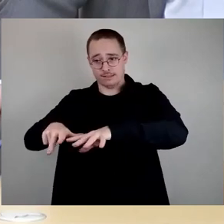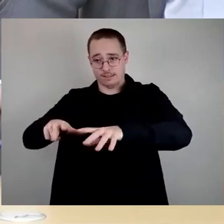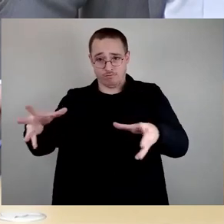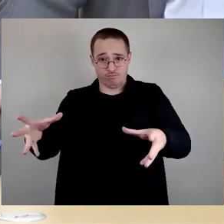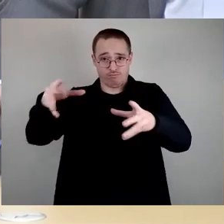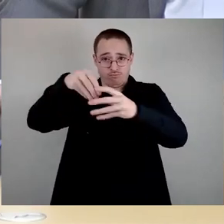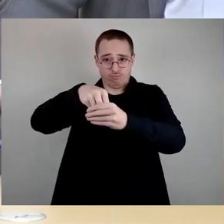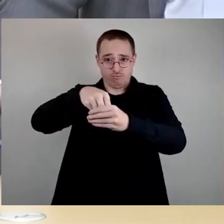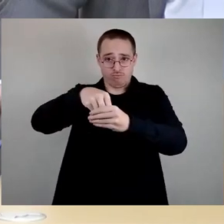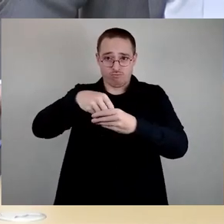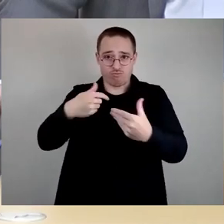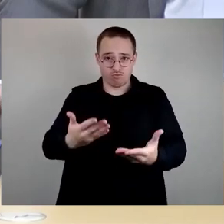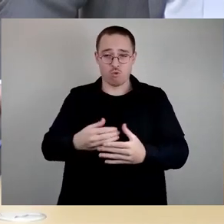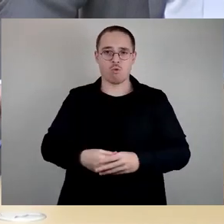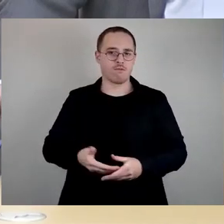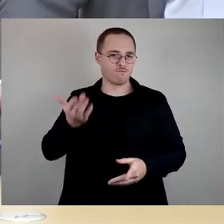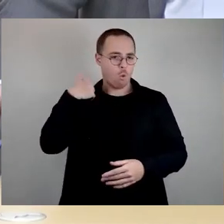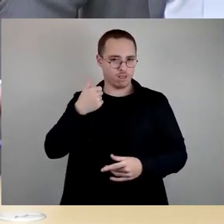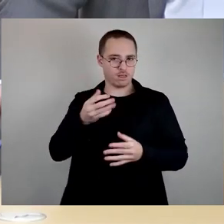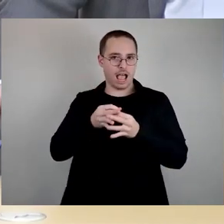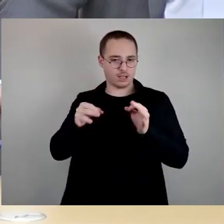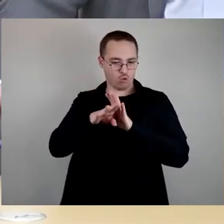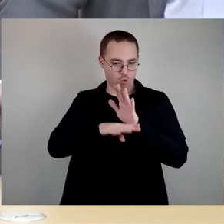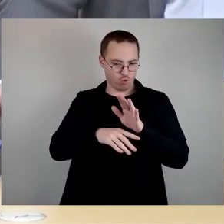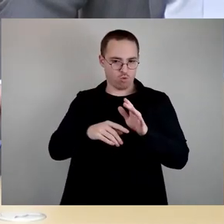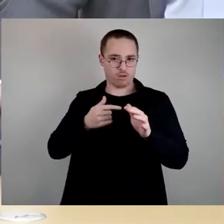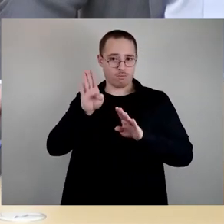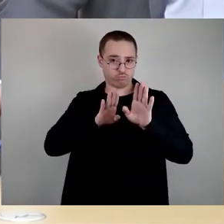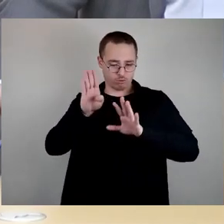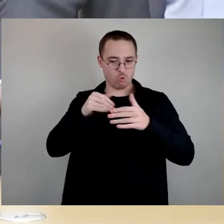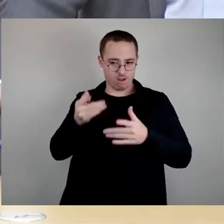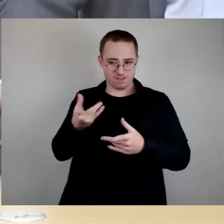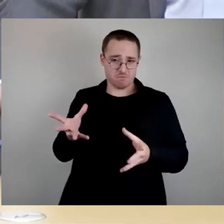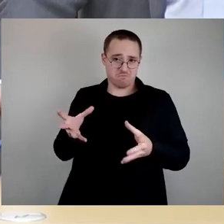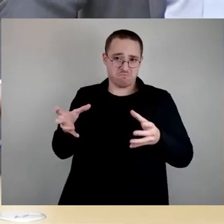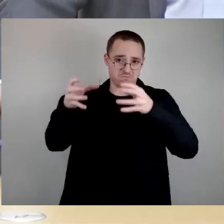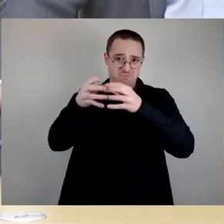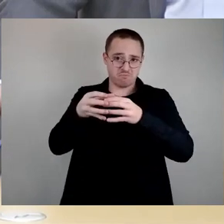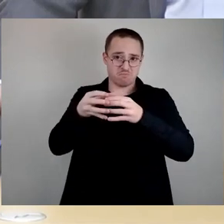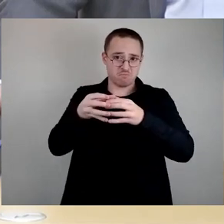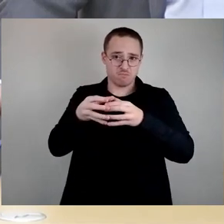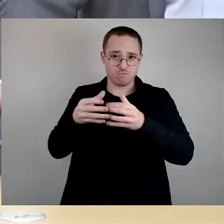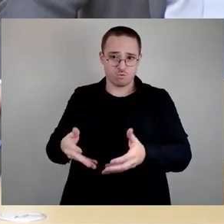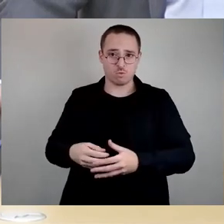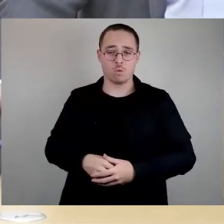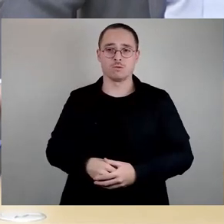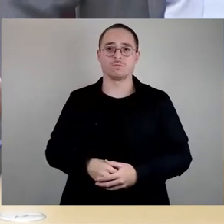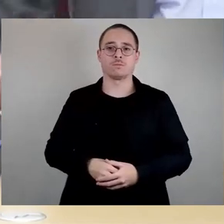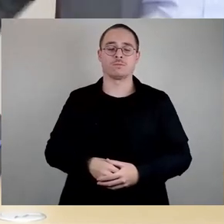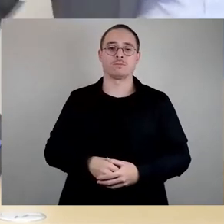eingangs bei der Tagesordnung festgelegt haben. Und auch hier habe ich